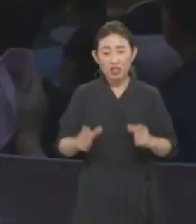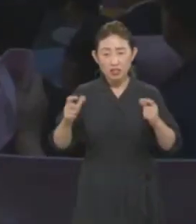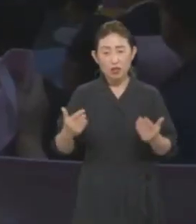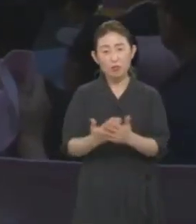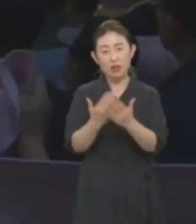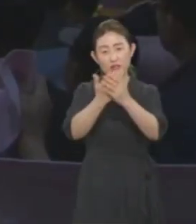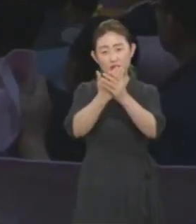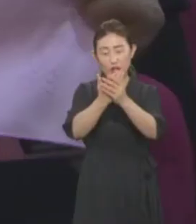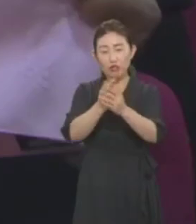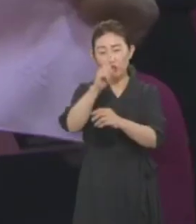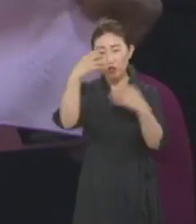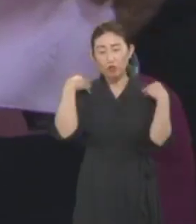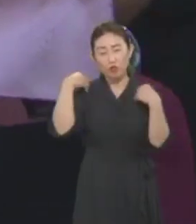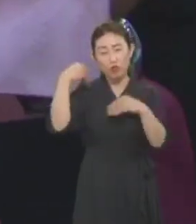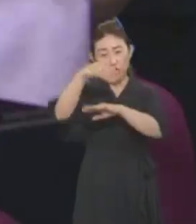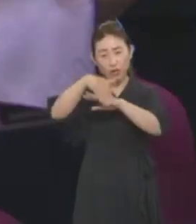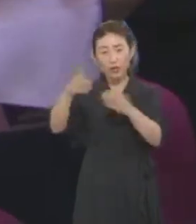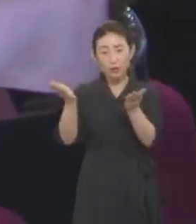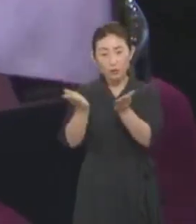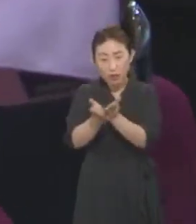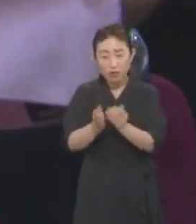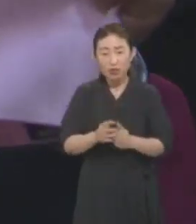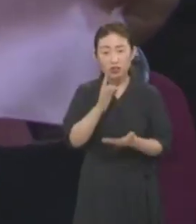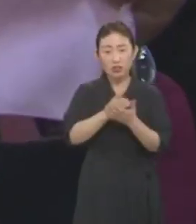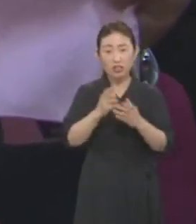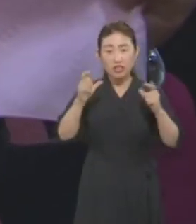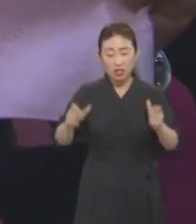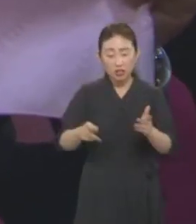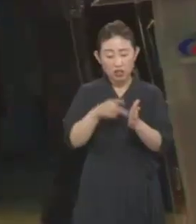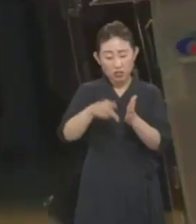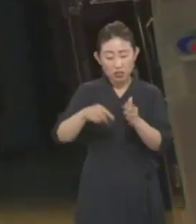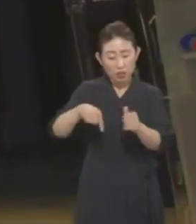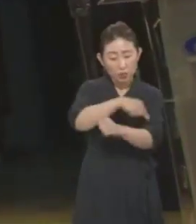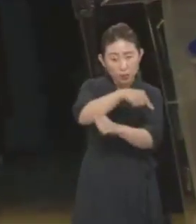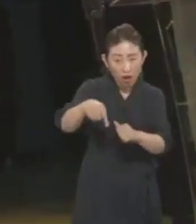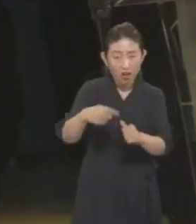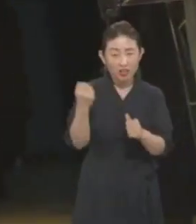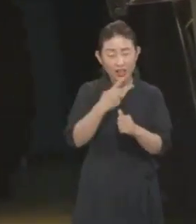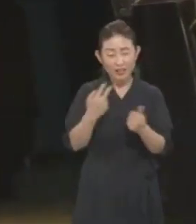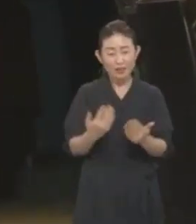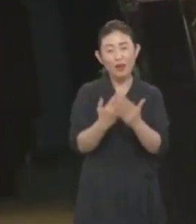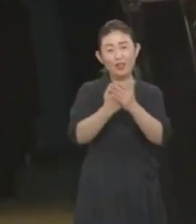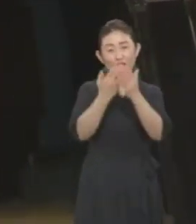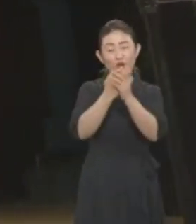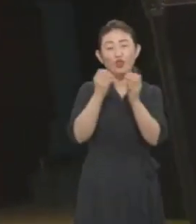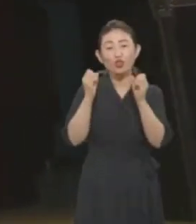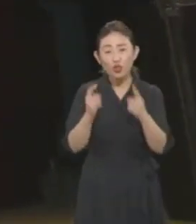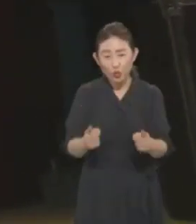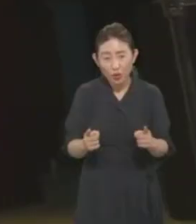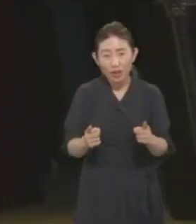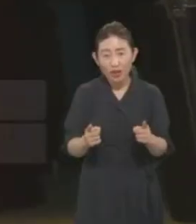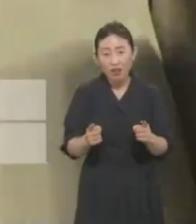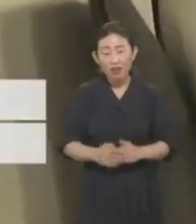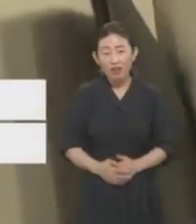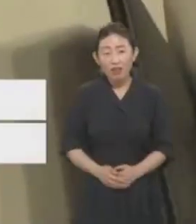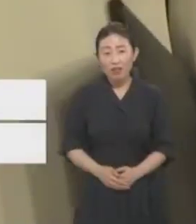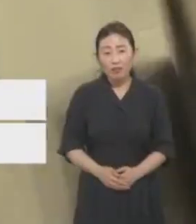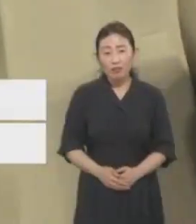국토균형발전이라는 취지에도 부합하는 데다 천안시 자체로 보면 천안역 인근 원도심 재도약의 기반이 될 GTX